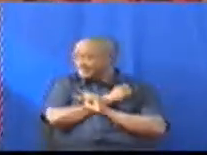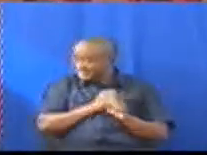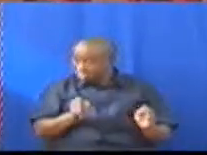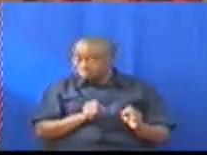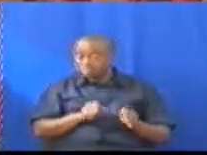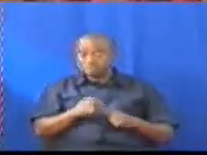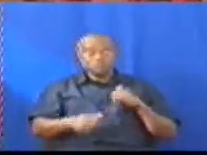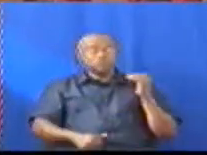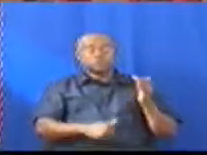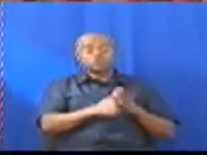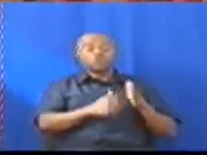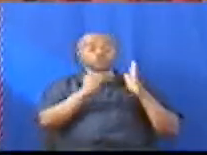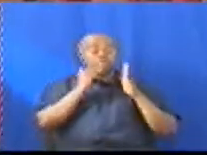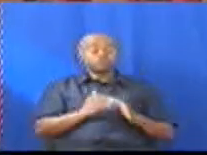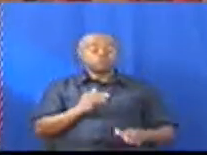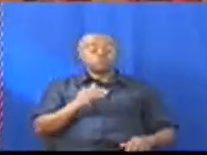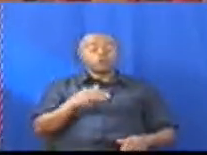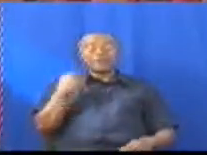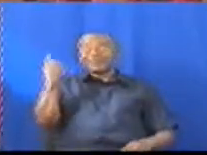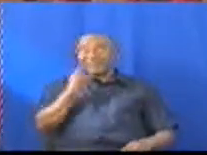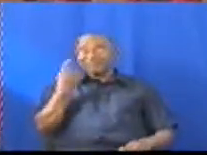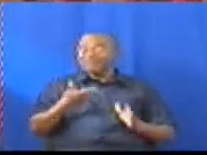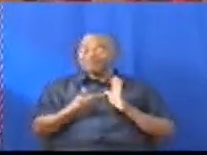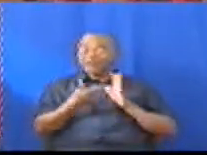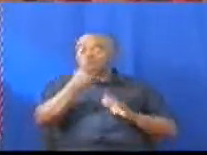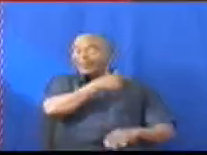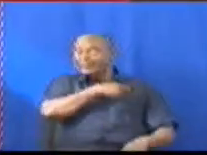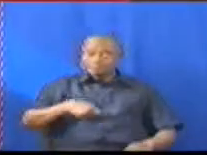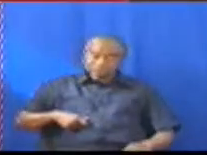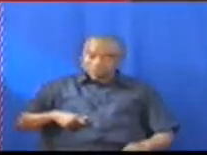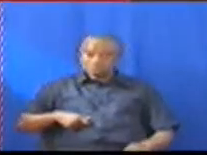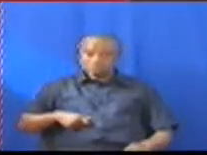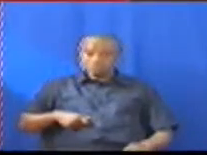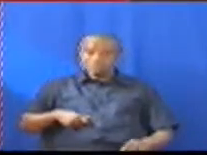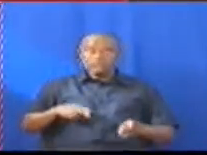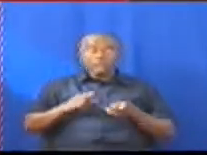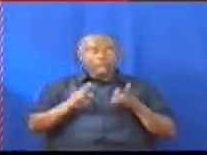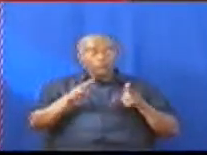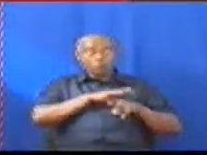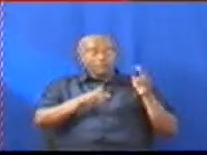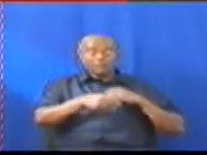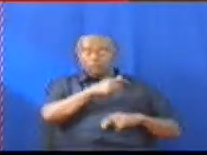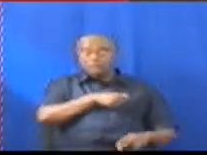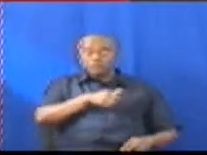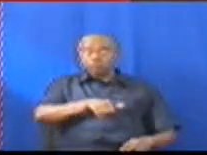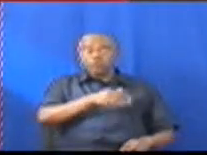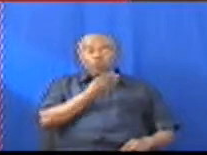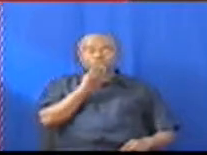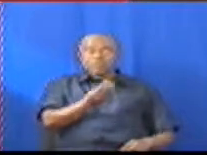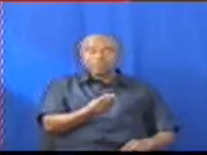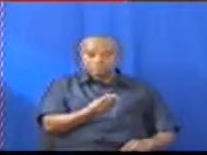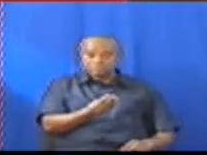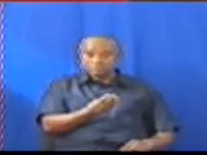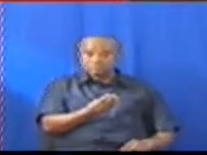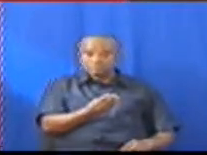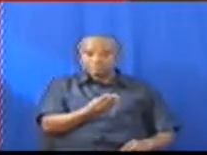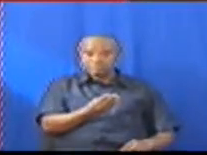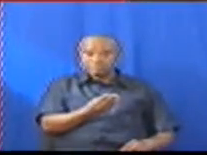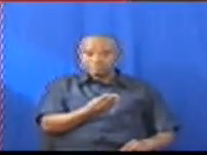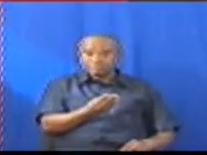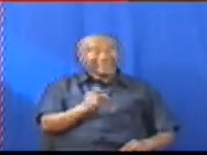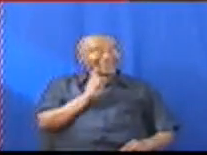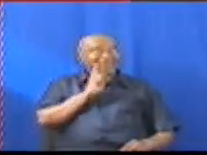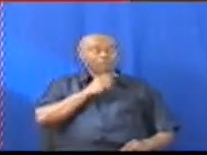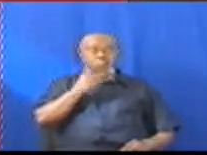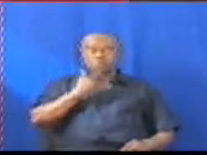kwamba kiongozi mkubwa wa taifa hili akiwemo Mheshimiwa Rais na viongozi wake wa mihimili kuenda kushtakiwa kila anapoona mtu